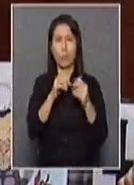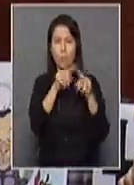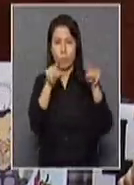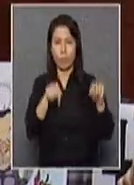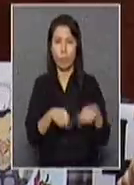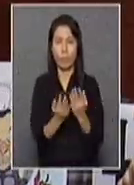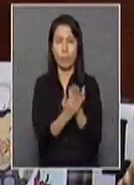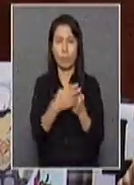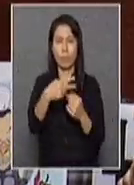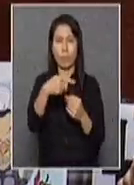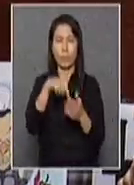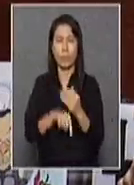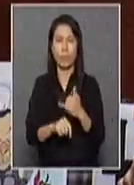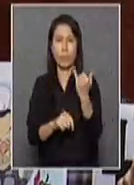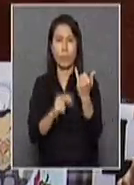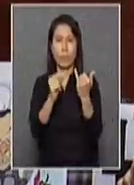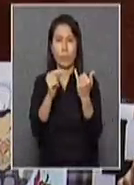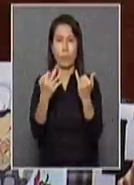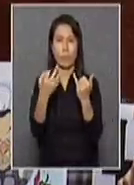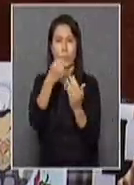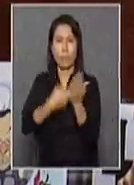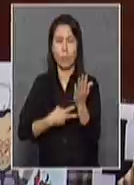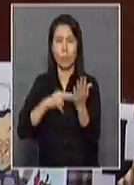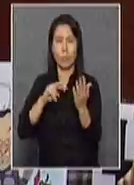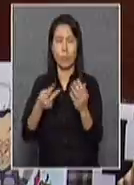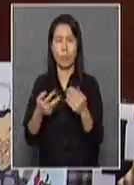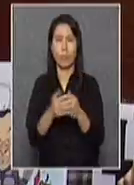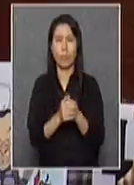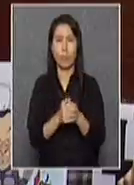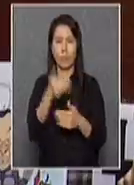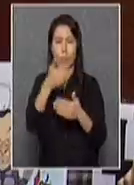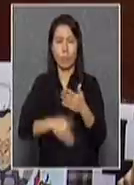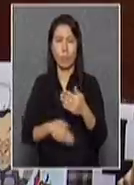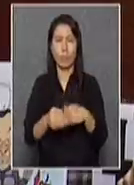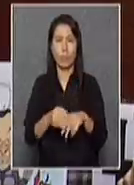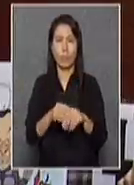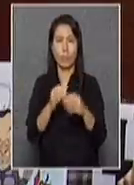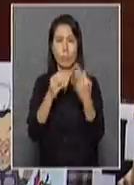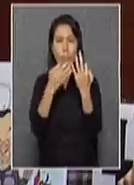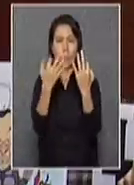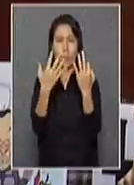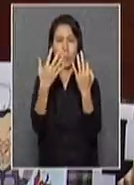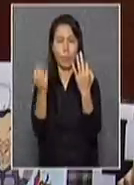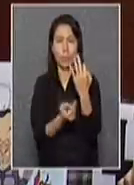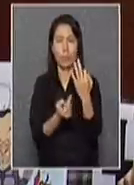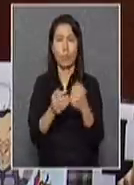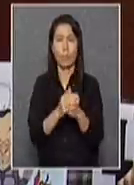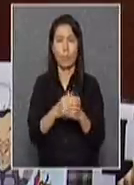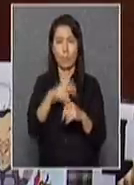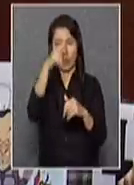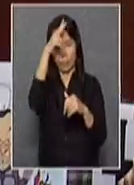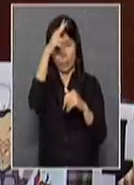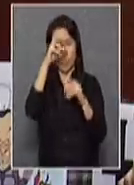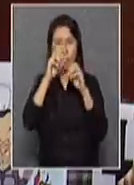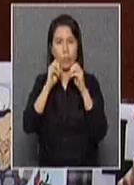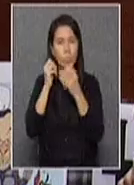錄二上的第673項修正案，削減350,000，相當於香港電